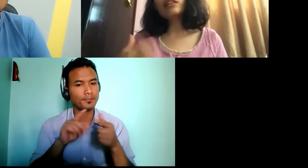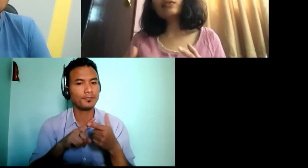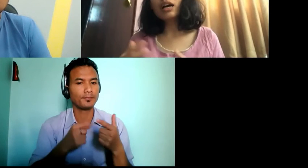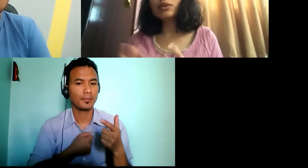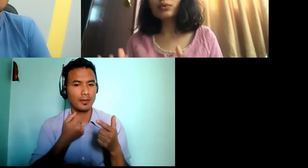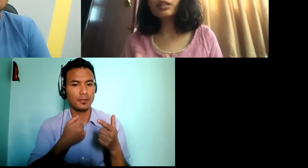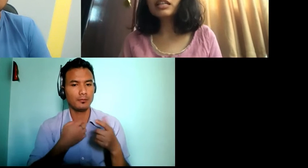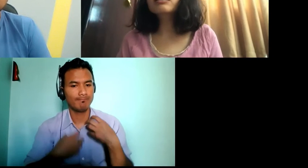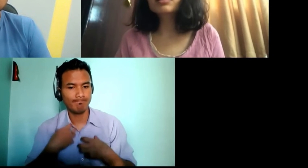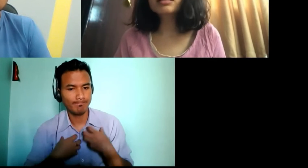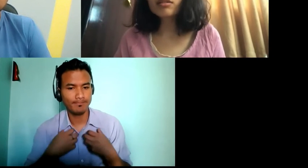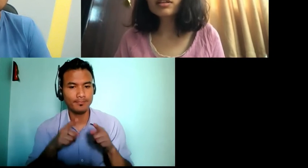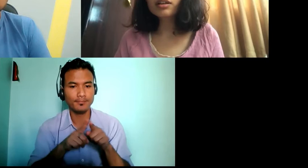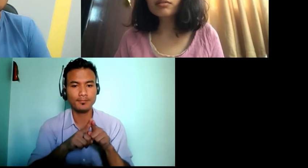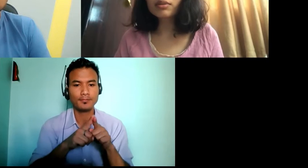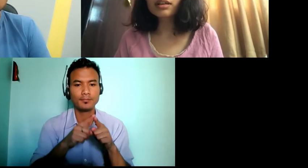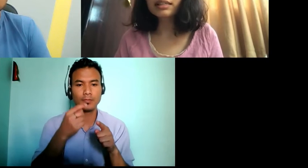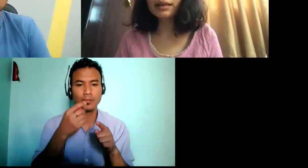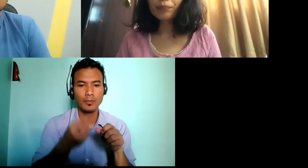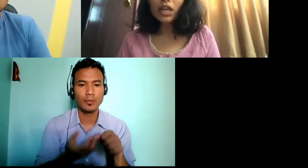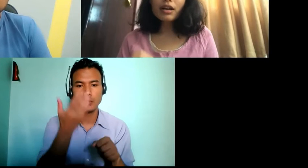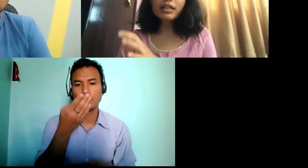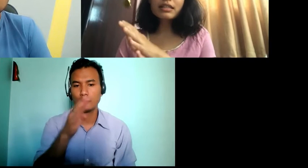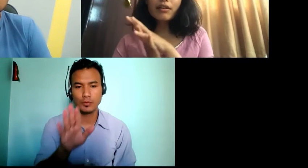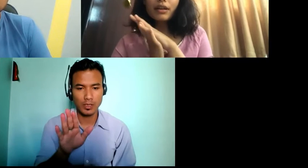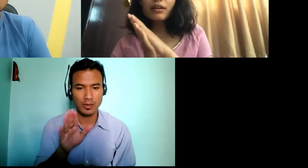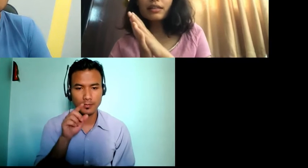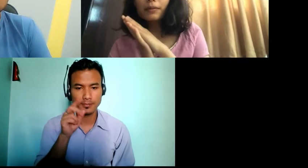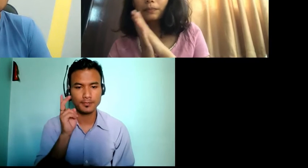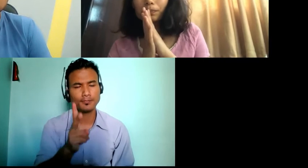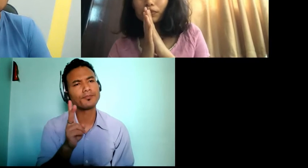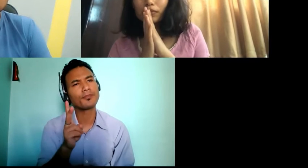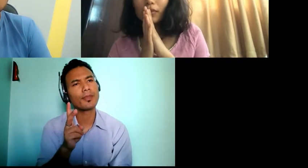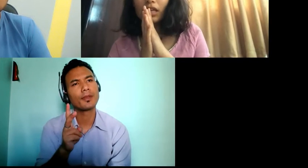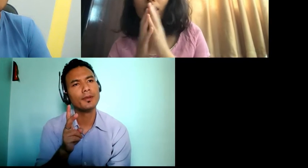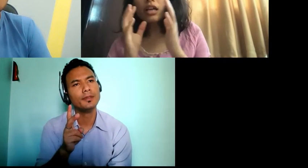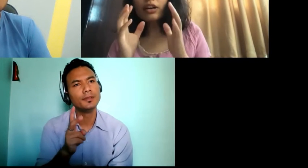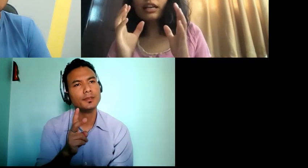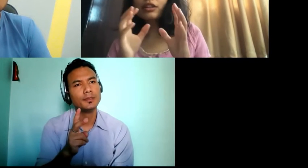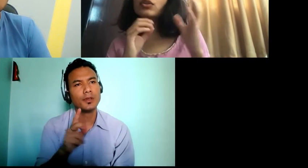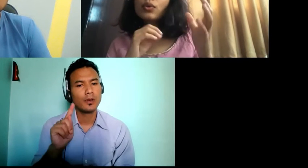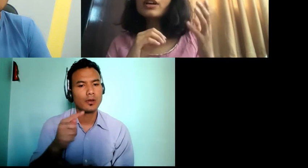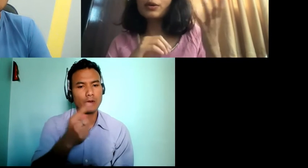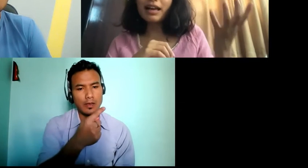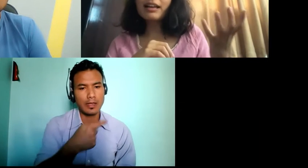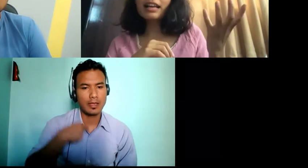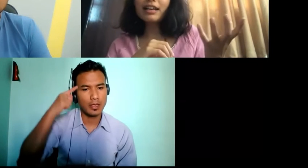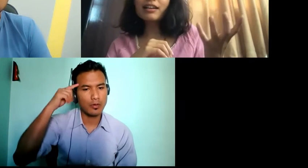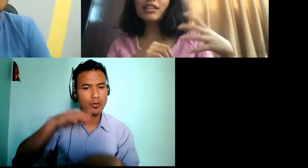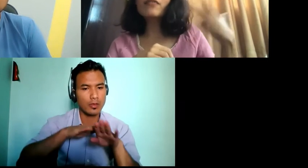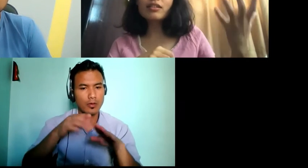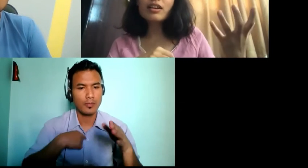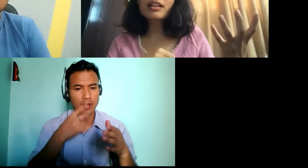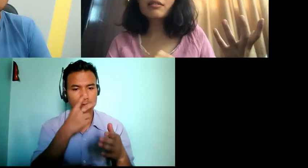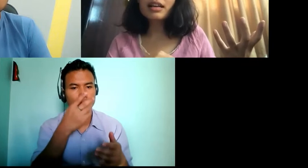आफ्नोमै सेल्फ डाउटहरू पनि इन्क्रिज चाहिँ गरिरहेको हुन्छ यसले. त्यस्तै गरिकन चाहिँ कहिलेकाहीँ त्यो स्टोरीहरूमा राखिरहेको